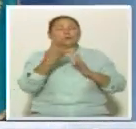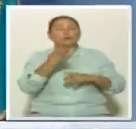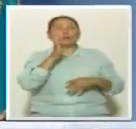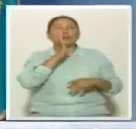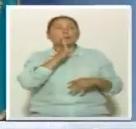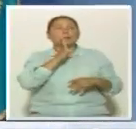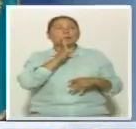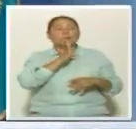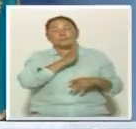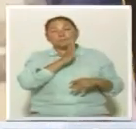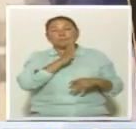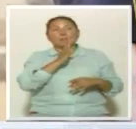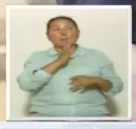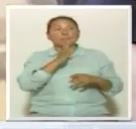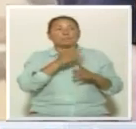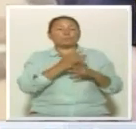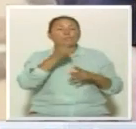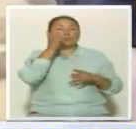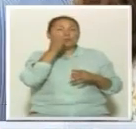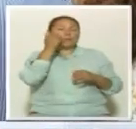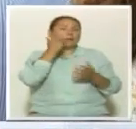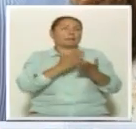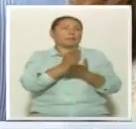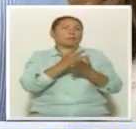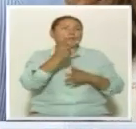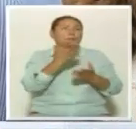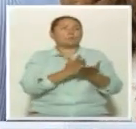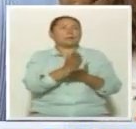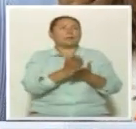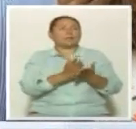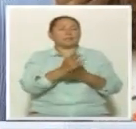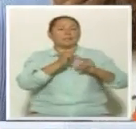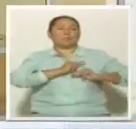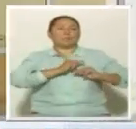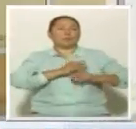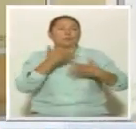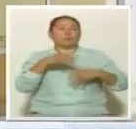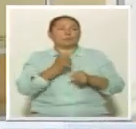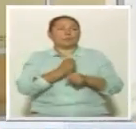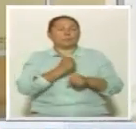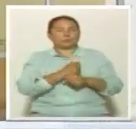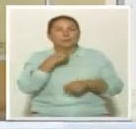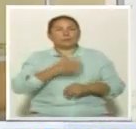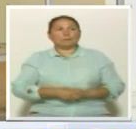Серік Еңсегенов, мемлекеттік қызмет саласының ардагері 25 жыл тыңбай еңбек еткен. Шыншыл,